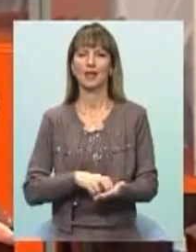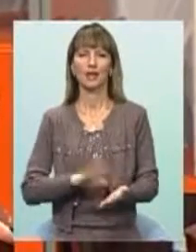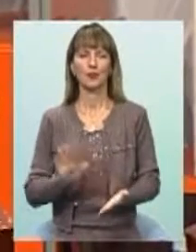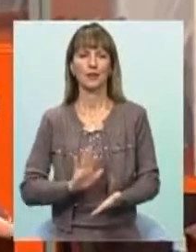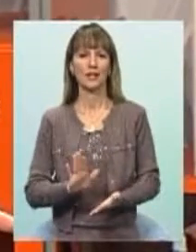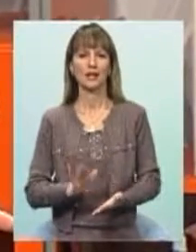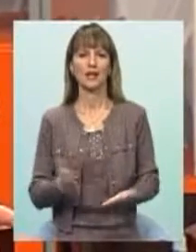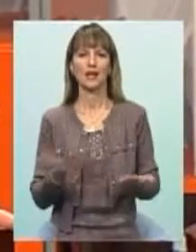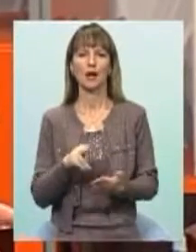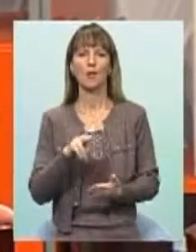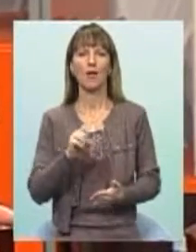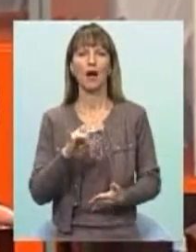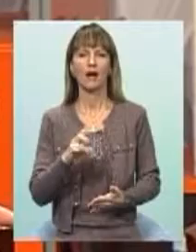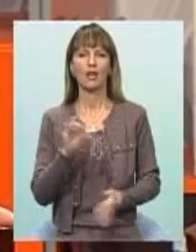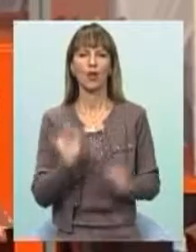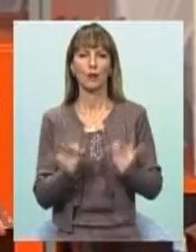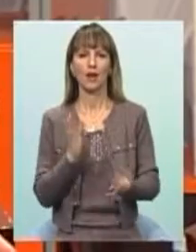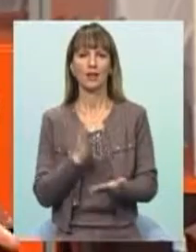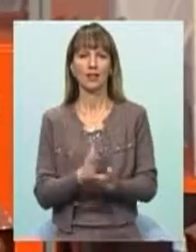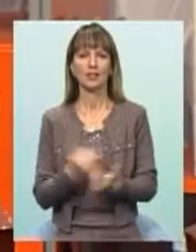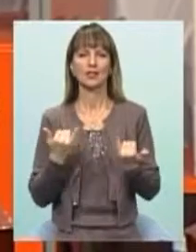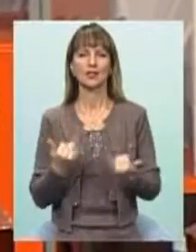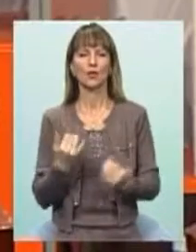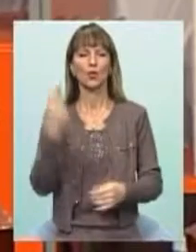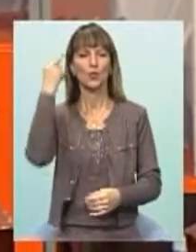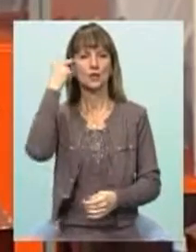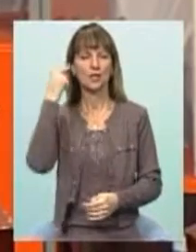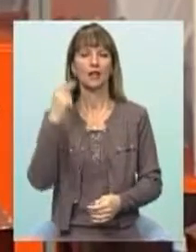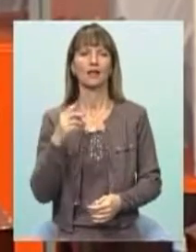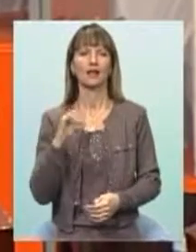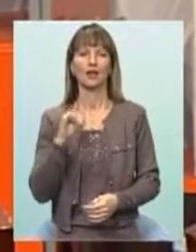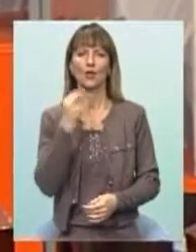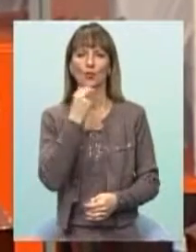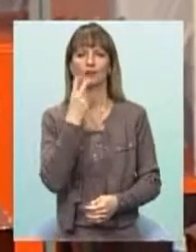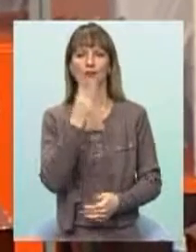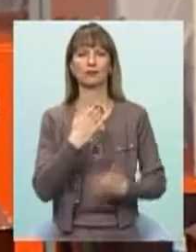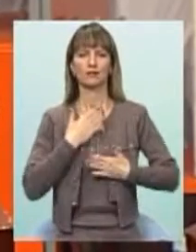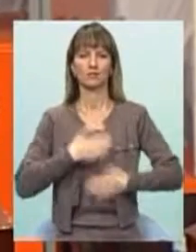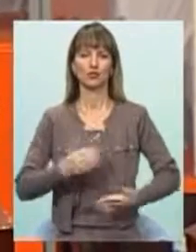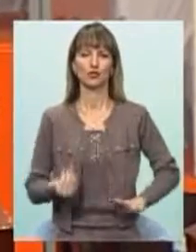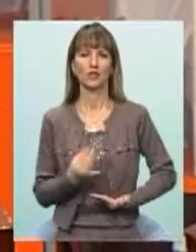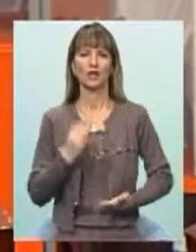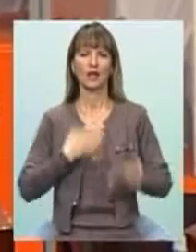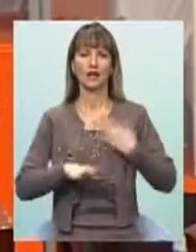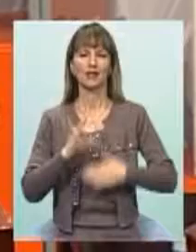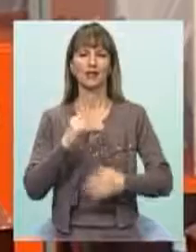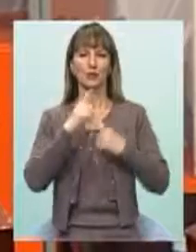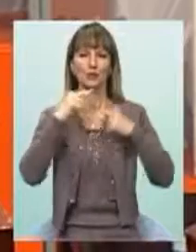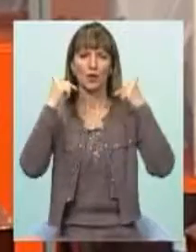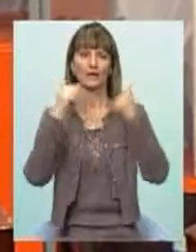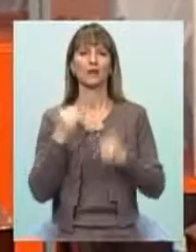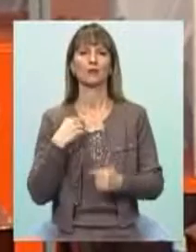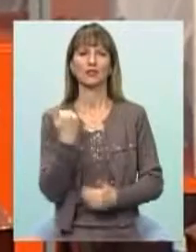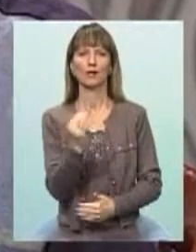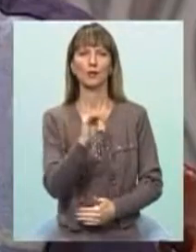ніяких таких паранормальних явищ, як ми вже сьогодні про них дізналися. А краще насолоджуйтесь життям та радійте та посміхайтеся. Ну, а ми з